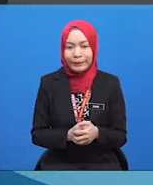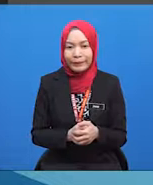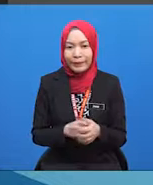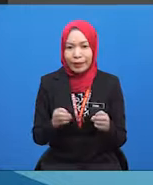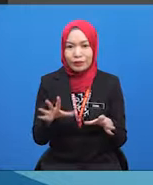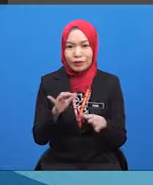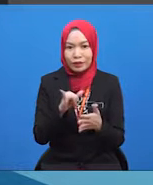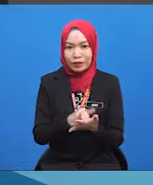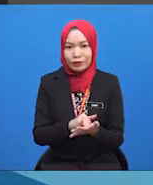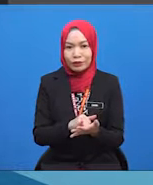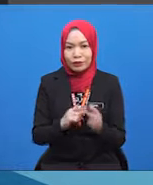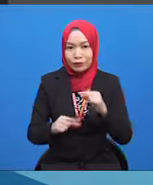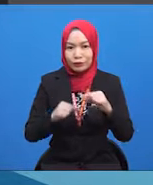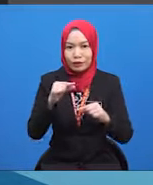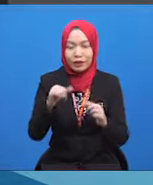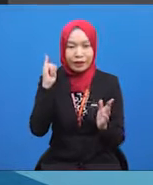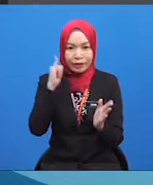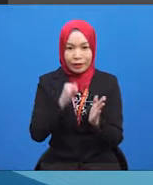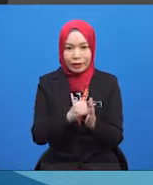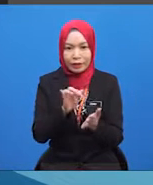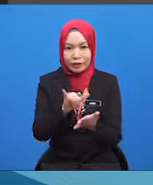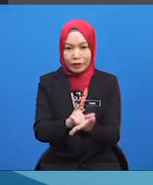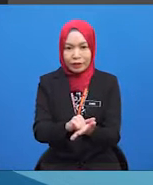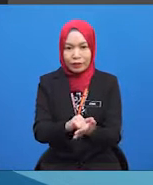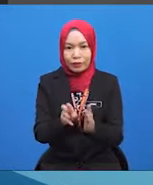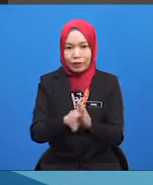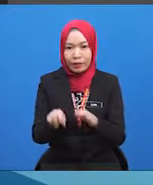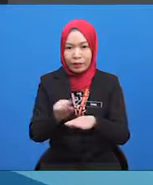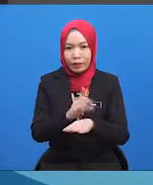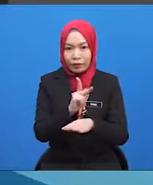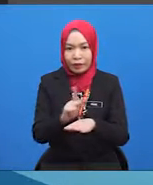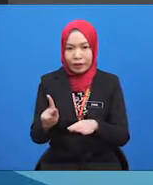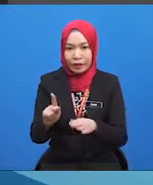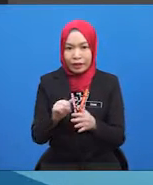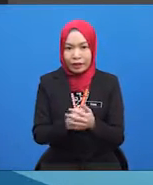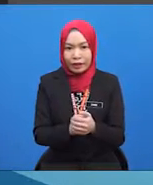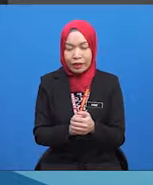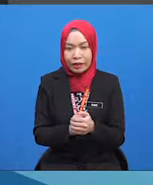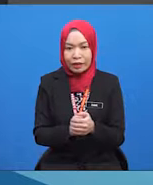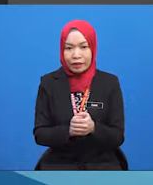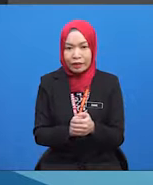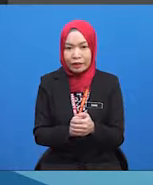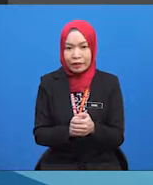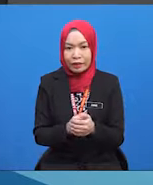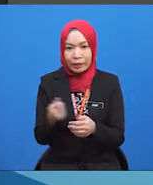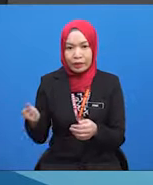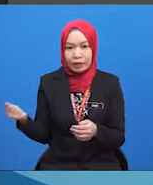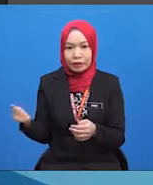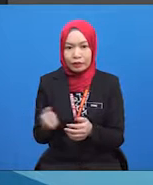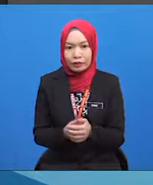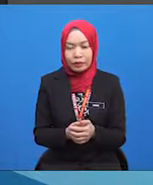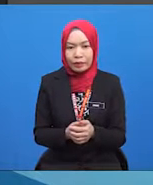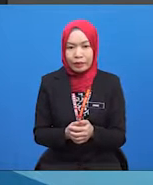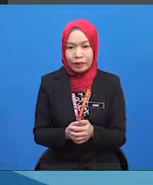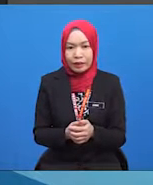Kemudian, gerakkan imej tersebut menggunakan move tool ke paparan imej burung